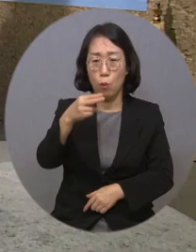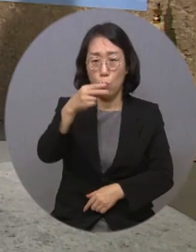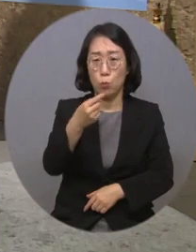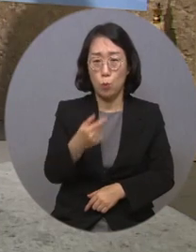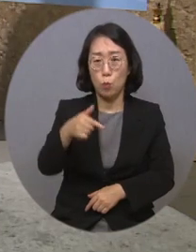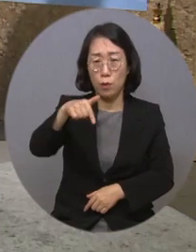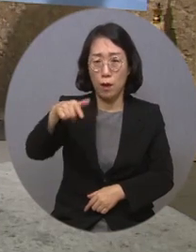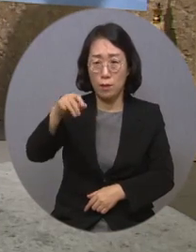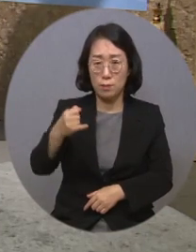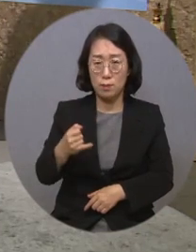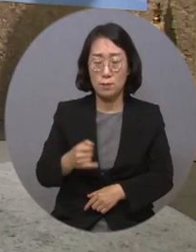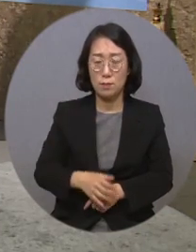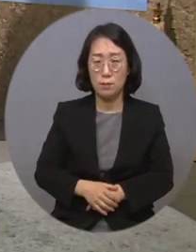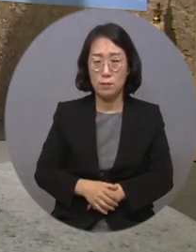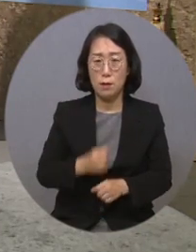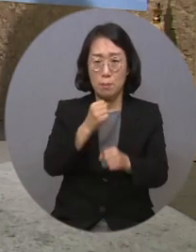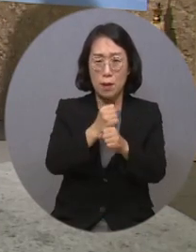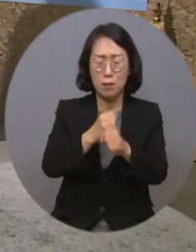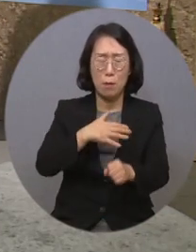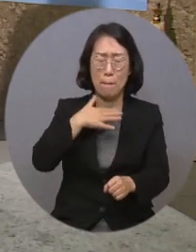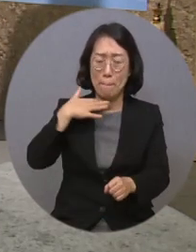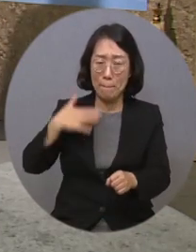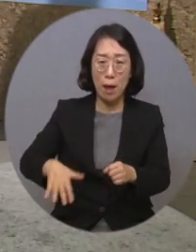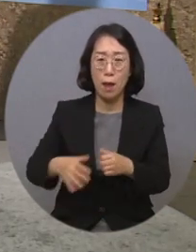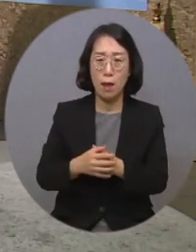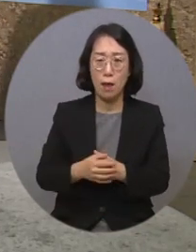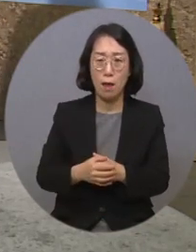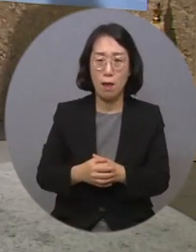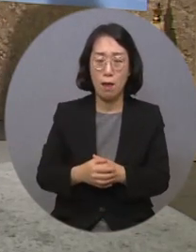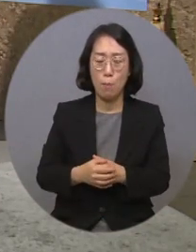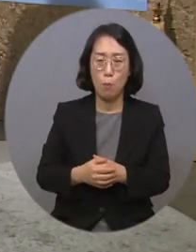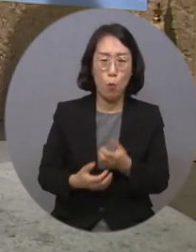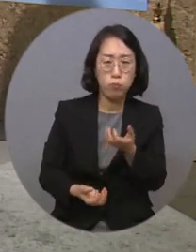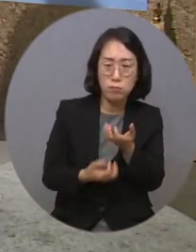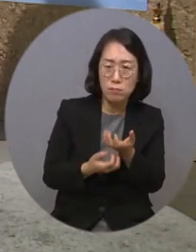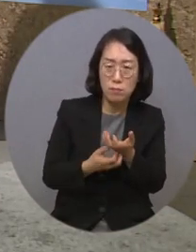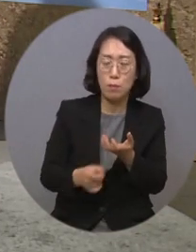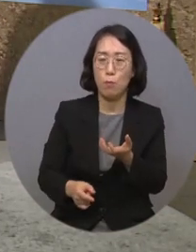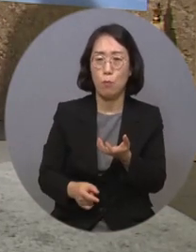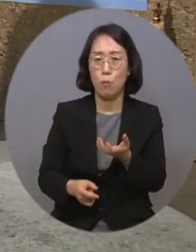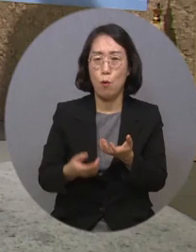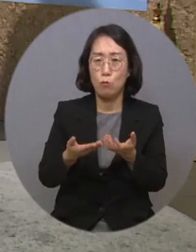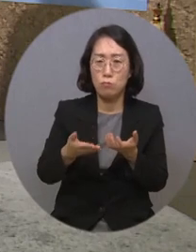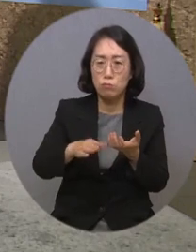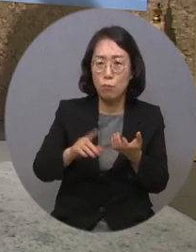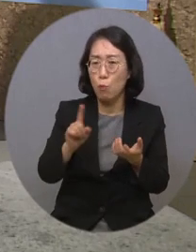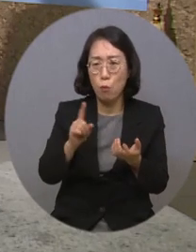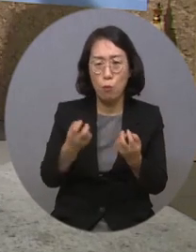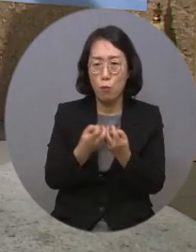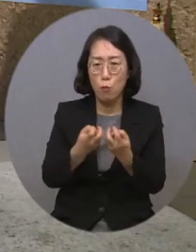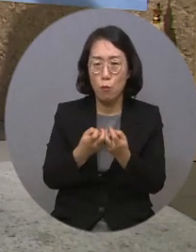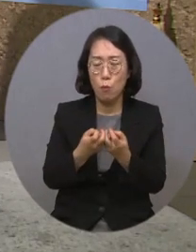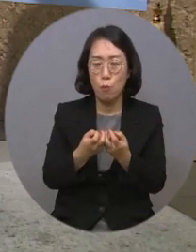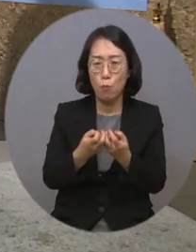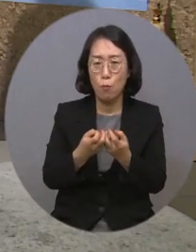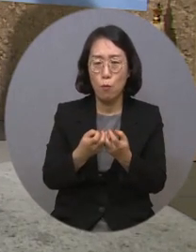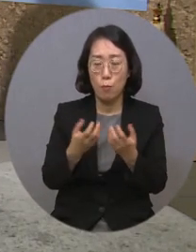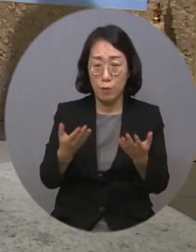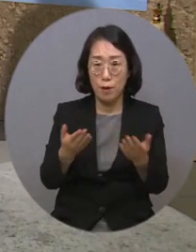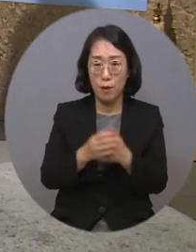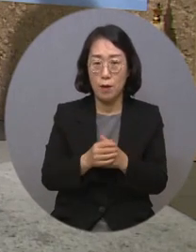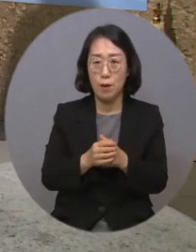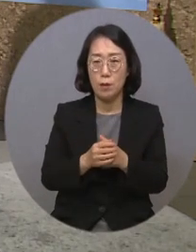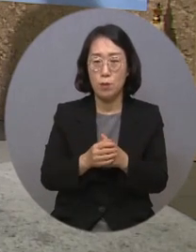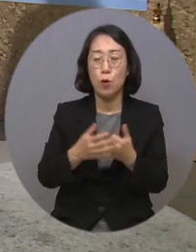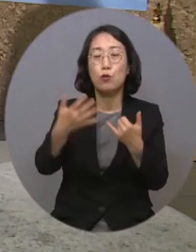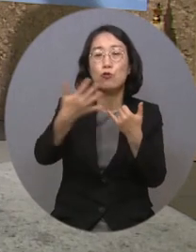않았고, 그러니까요. 소스 한번 끓여 보지도 않았고, 앞이 막막하더라고요. 그래서 네. 뭐 막막하다고 손 놓고 있을 수는 없잖아요. 그래서 제가 이제 유튜브를 뒤지기